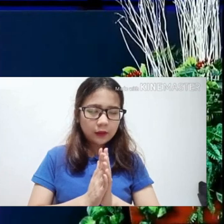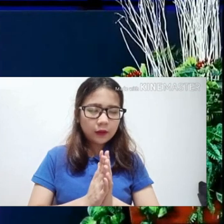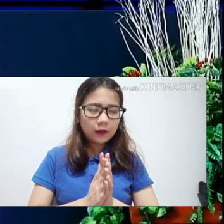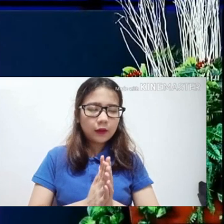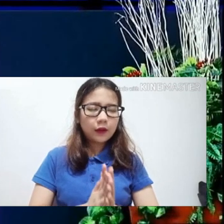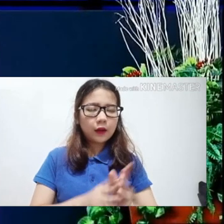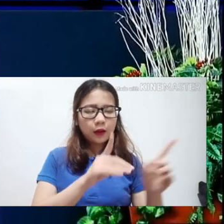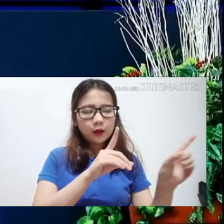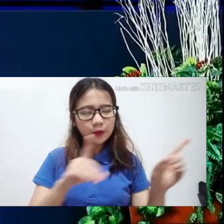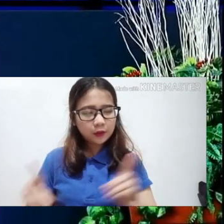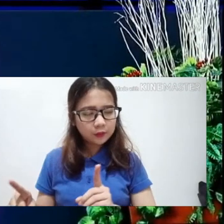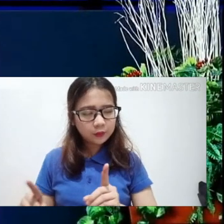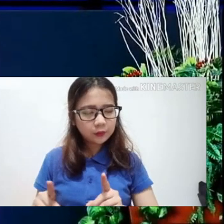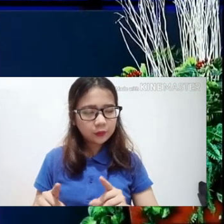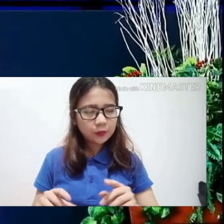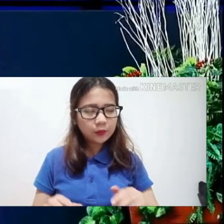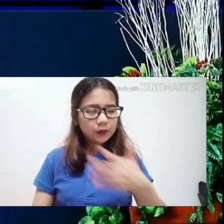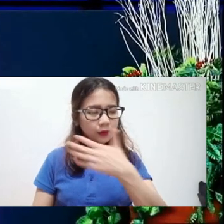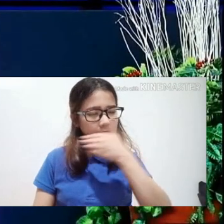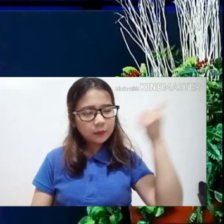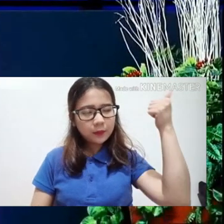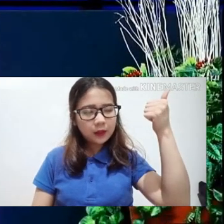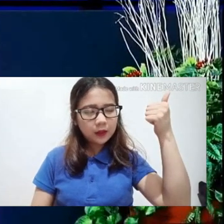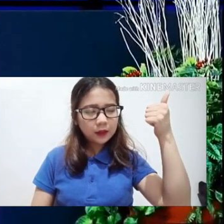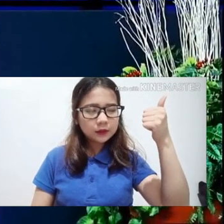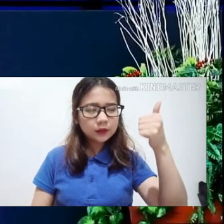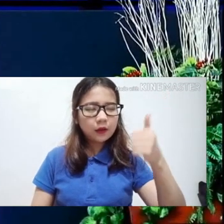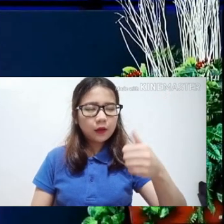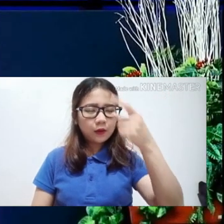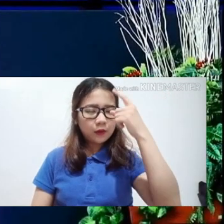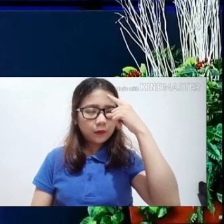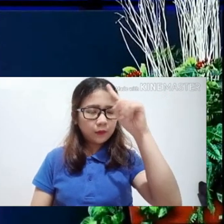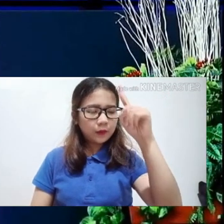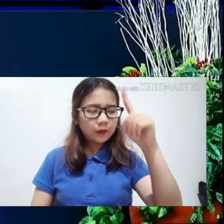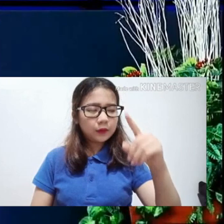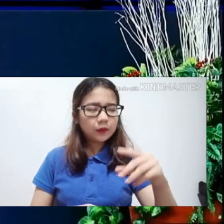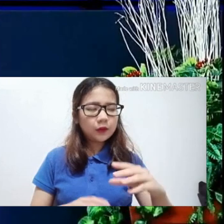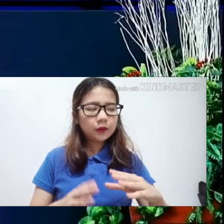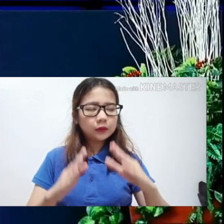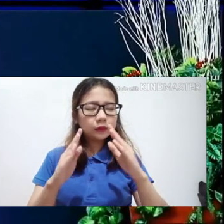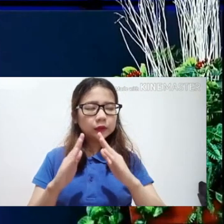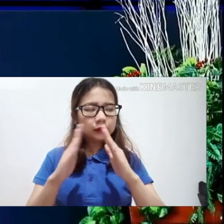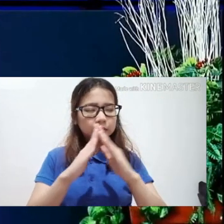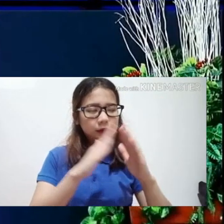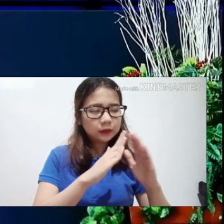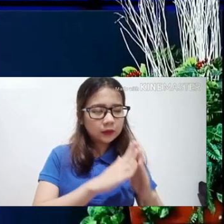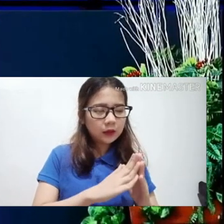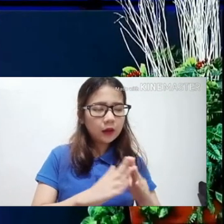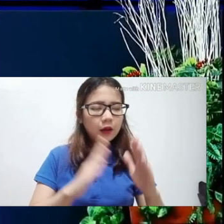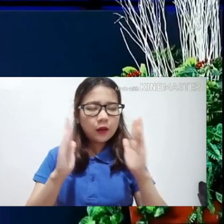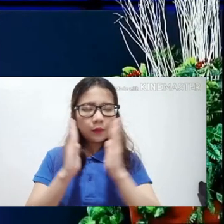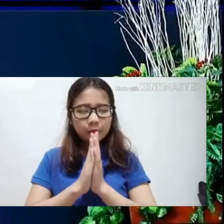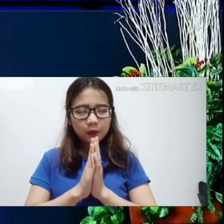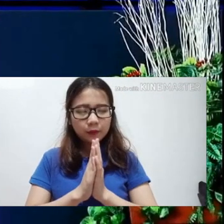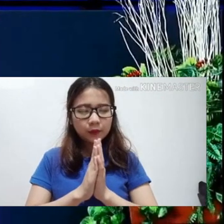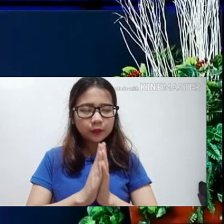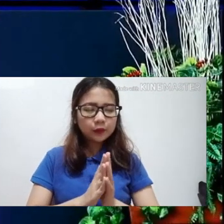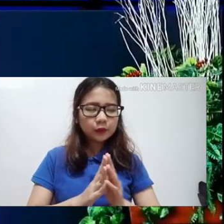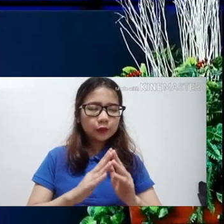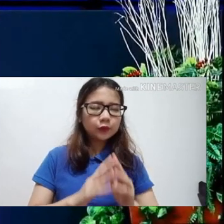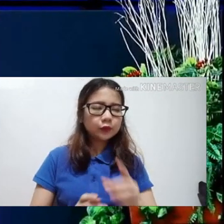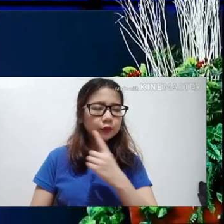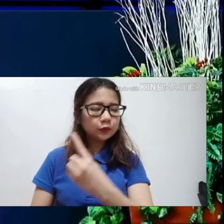pinakamainam para po mapanatili ang kaayusan sa amin pong mga communities. Lord, we pray, O God, for those who are working